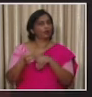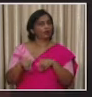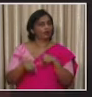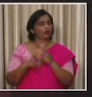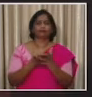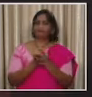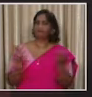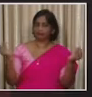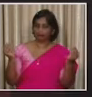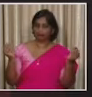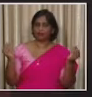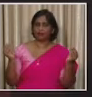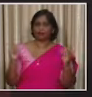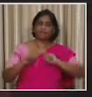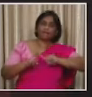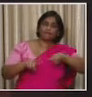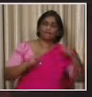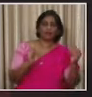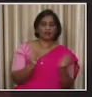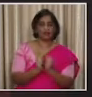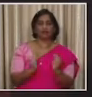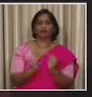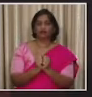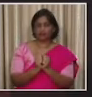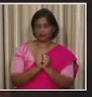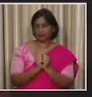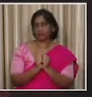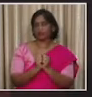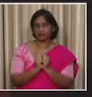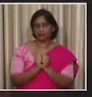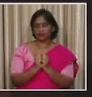කෘෂිකර්මාන්තයෙන් බැහැර වූ කටයුත්තකට යොමු කරන්න කියලා.